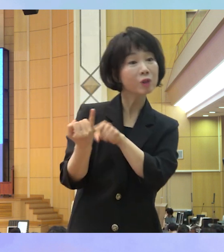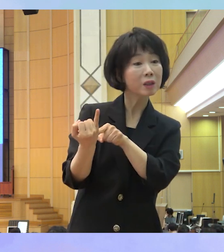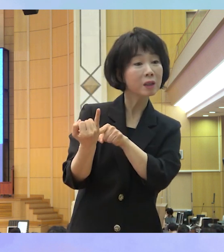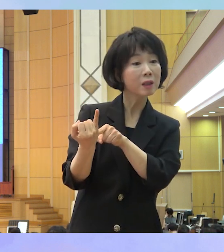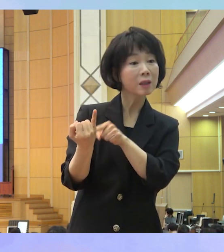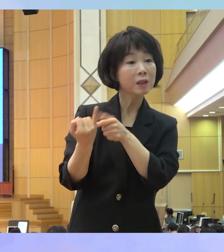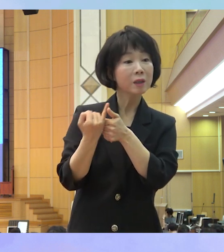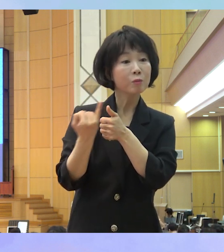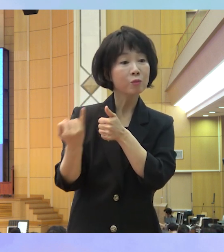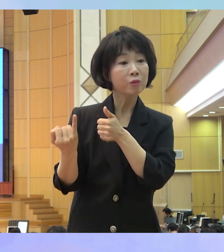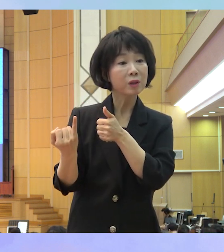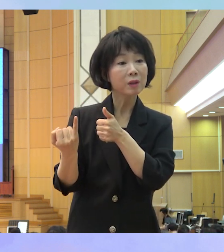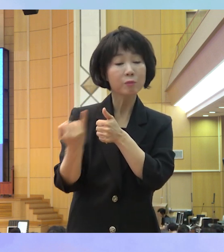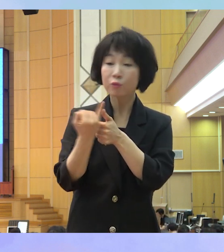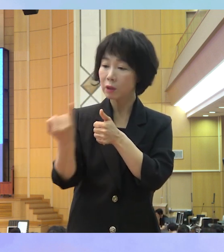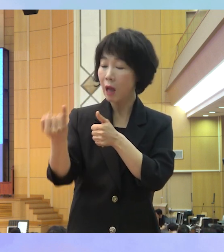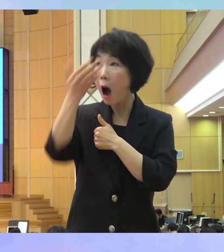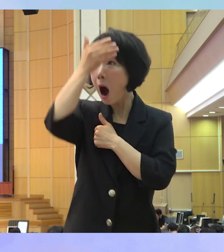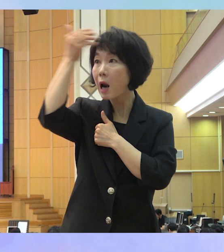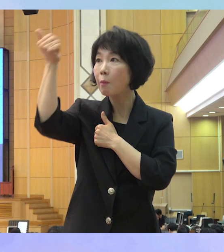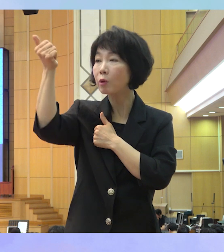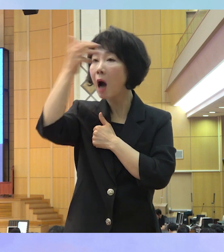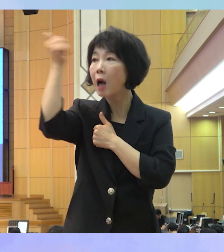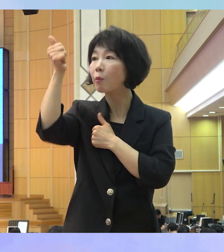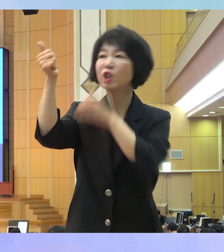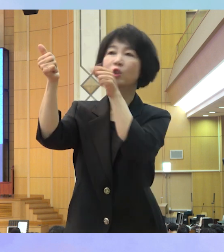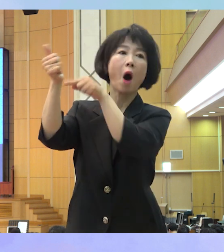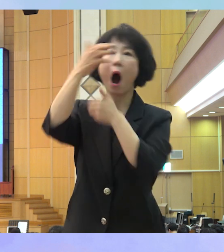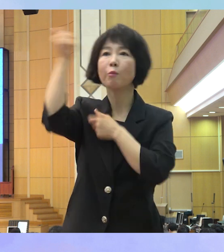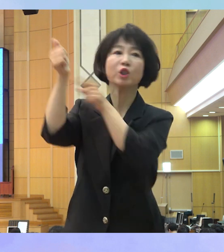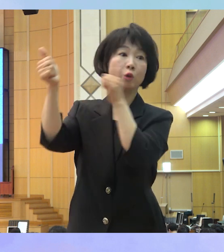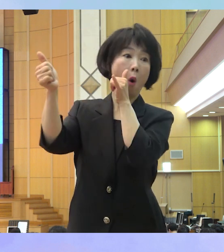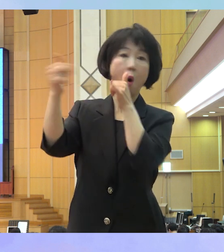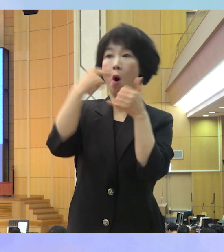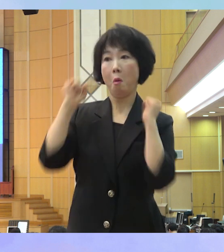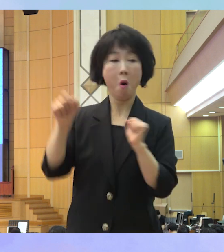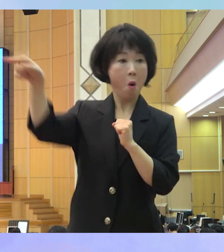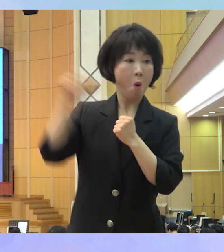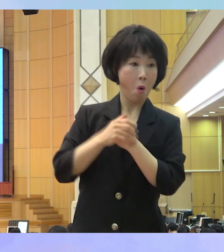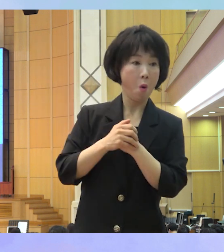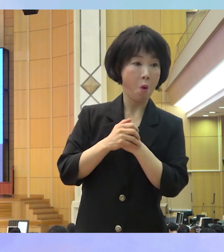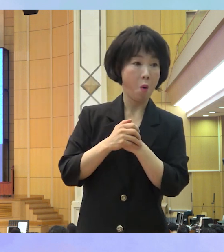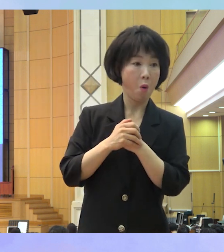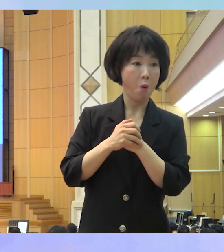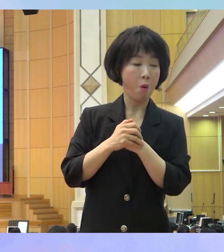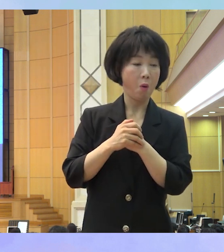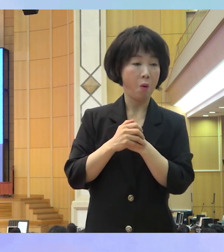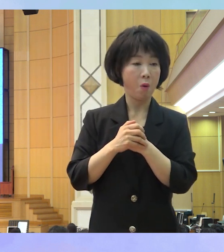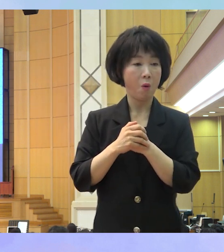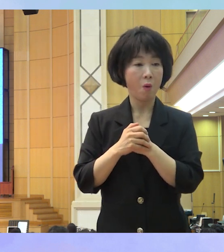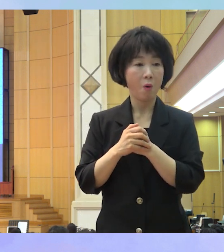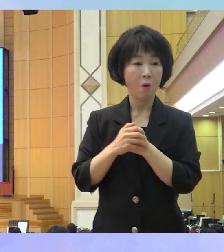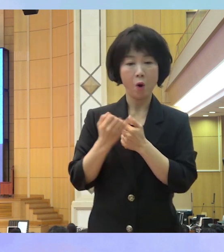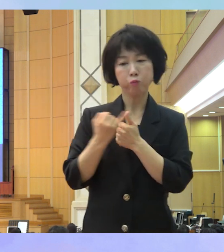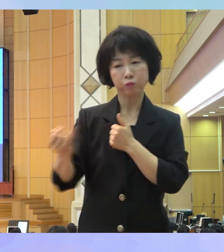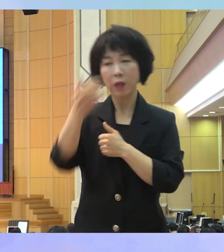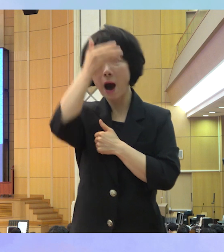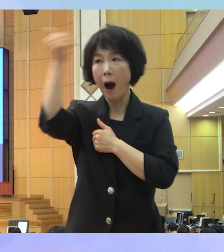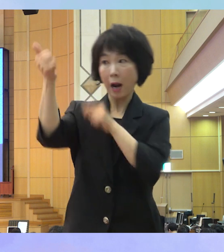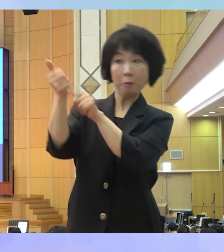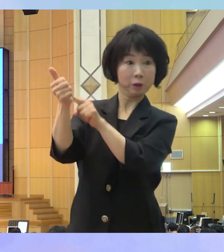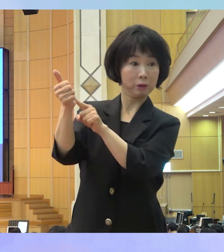아내는 할아버지가 살아 계셨단 말이에요. 근데 그 할아버지가, 우리 이제 아내 할아버지죠. 우리 아내 할아버지가